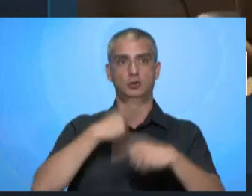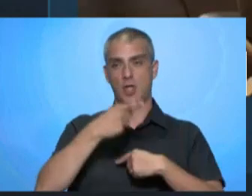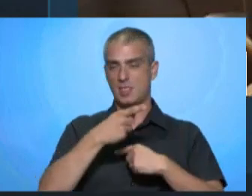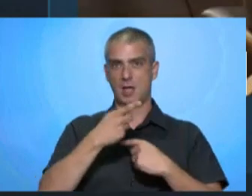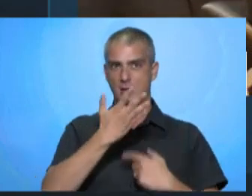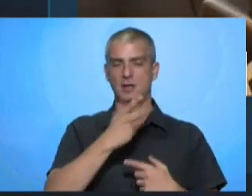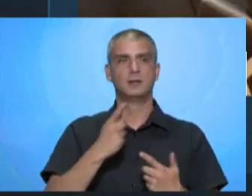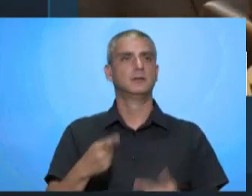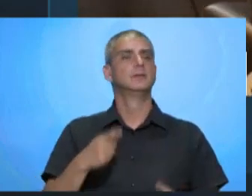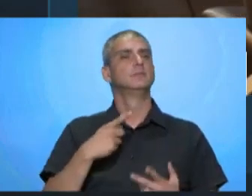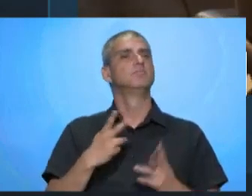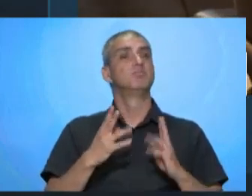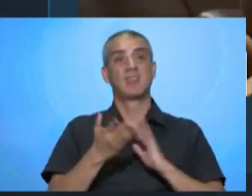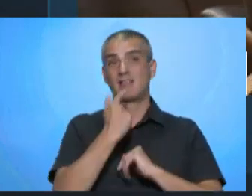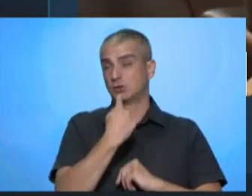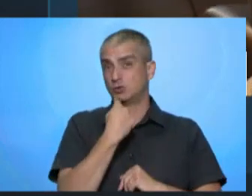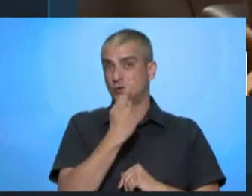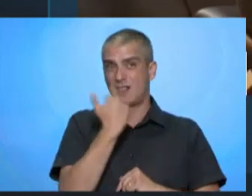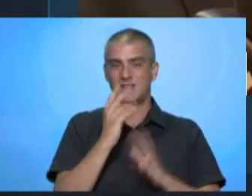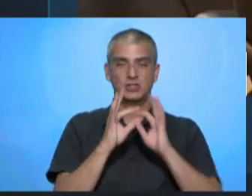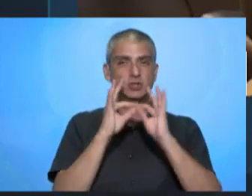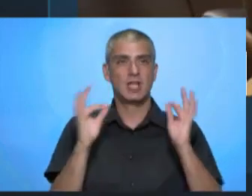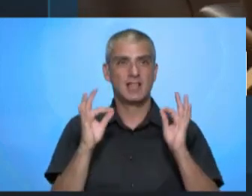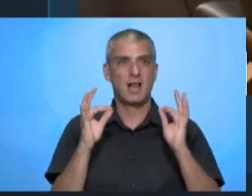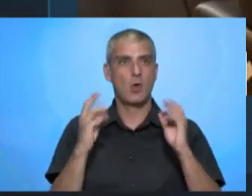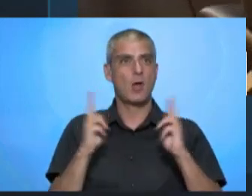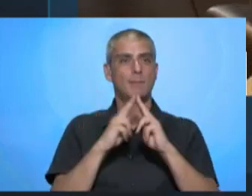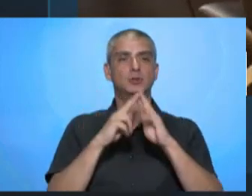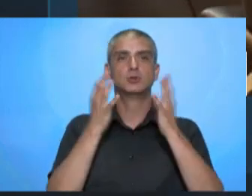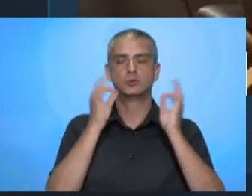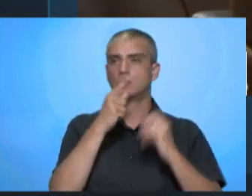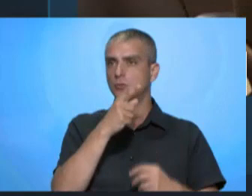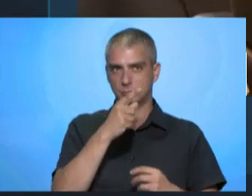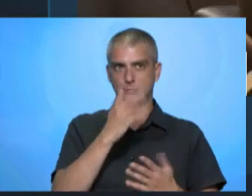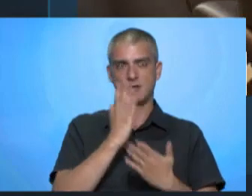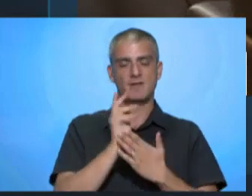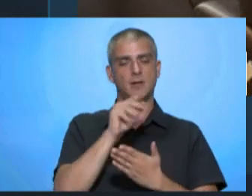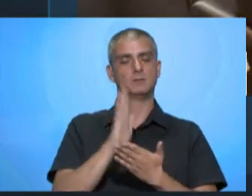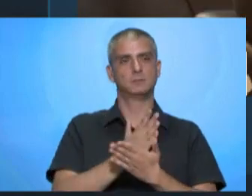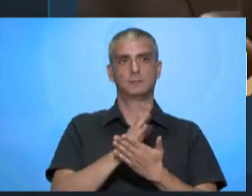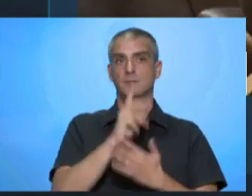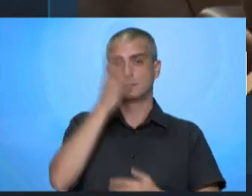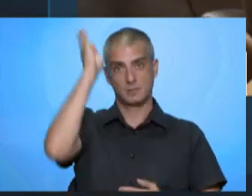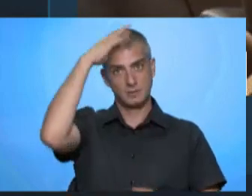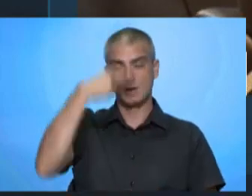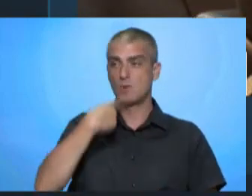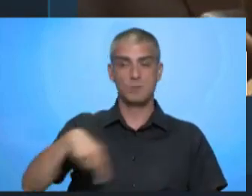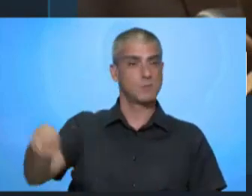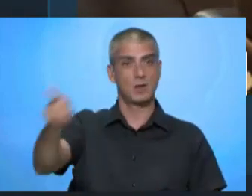הדברים שהוא אמר היום בפגישה, עוד לפני בעצם שהתחילו בכלל האירועים הרשמיים, בעצם באו לקבוע את הטון. כלומר, טראמפ בא ואומר